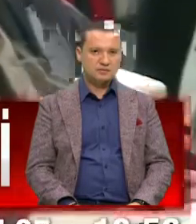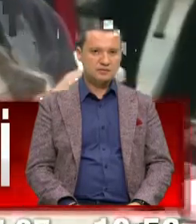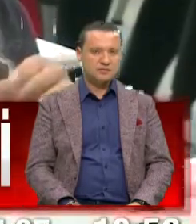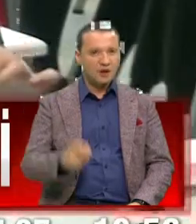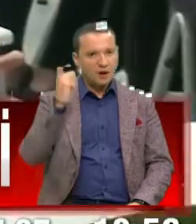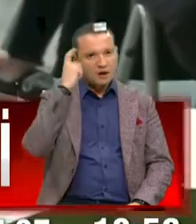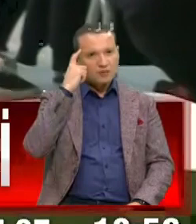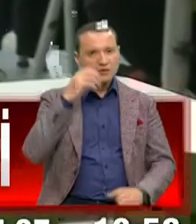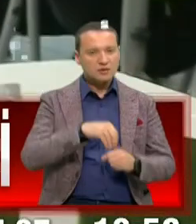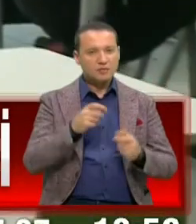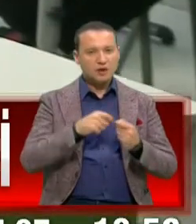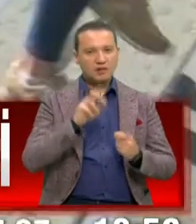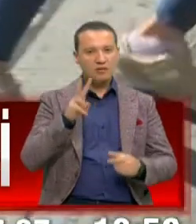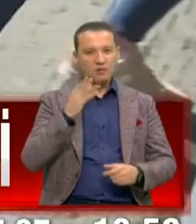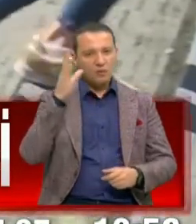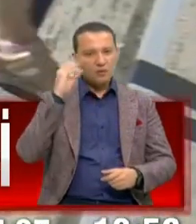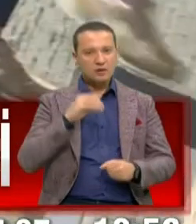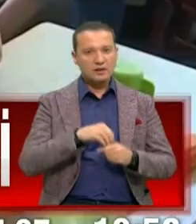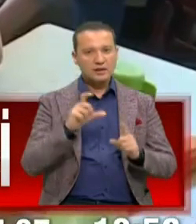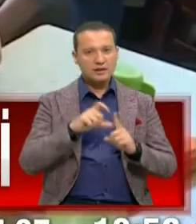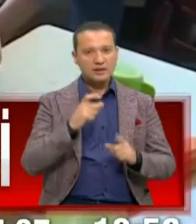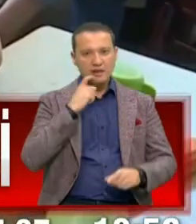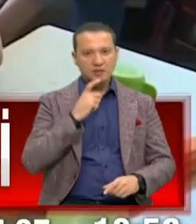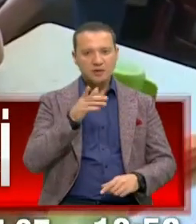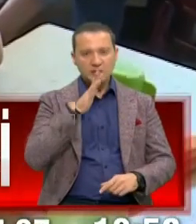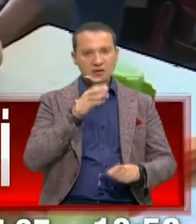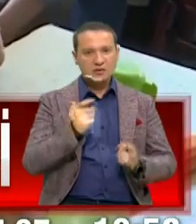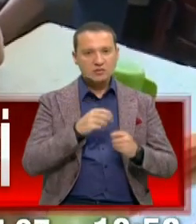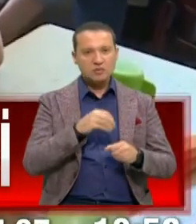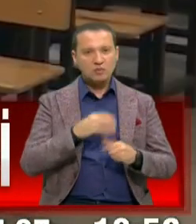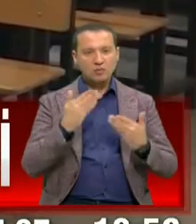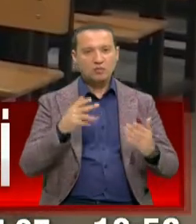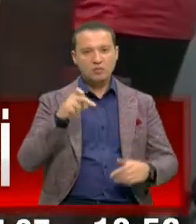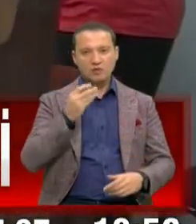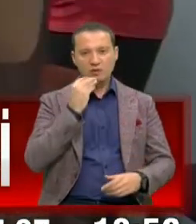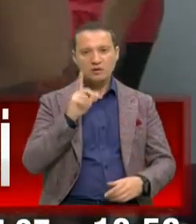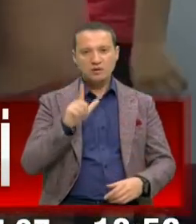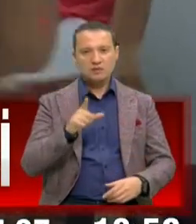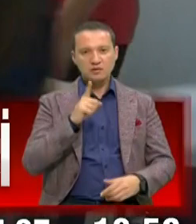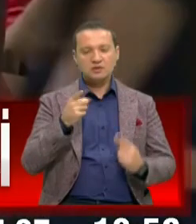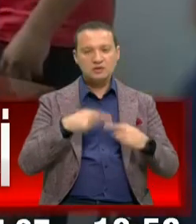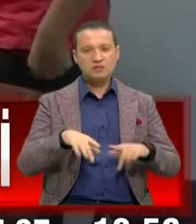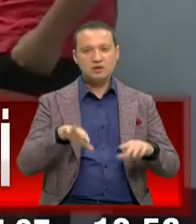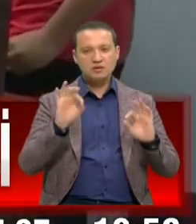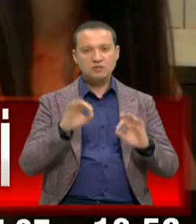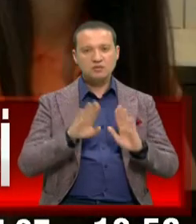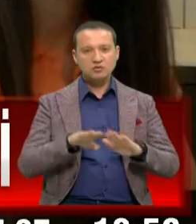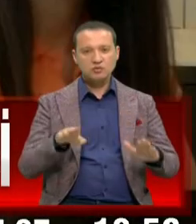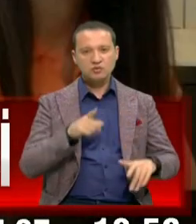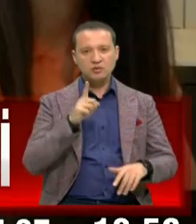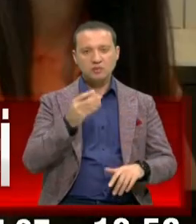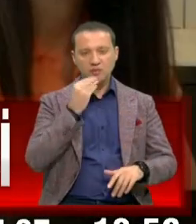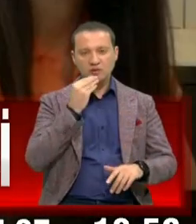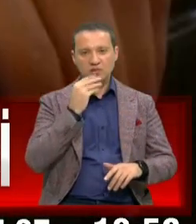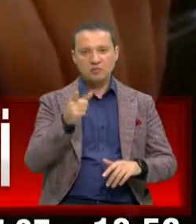hafıza için B vitamini öğrenmek için Demir bilgiyi işlemek için bol protein işte sınava hazırlanan çocuklara